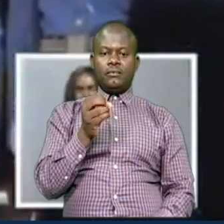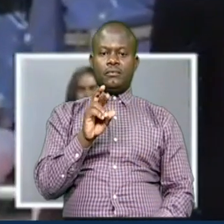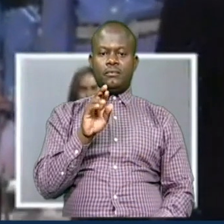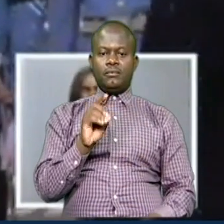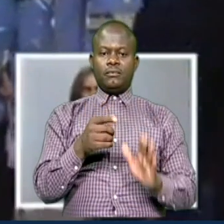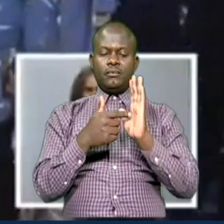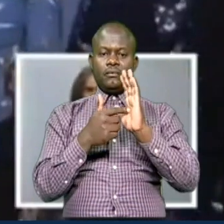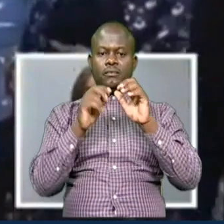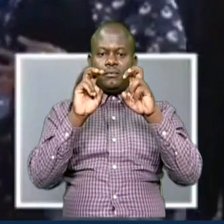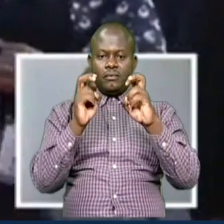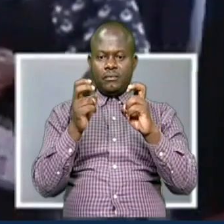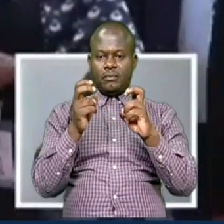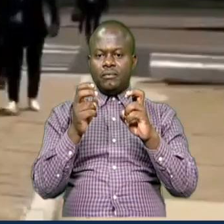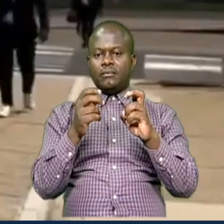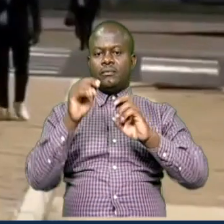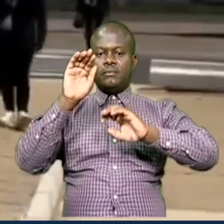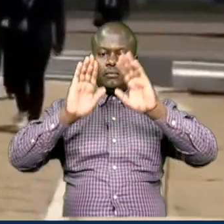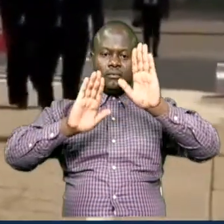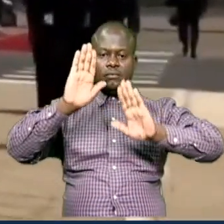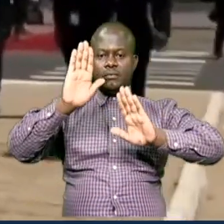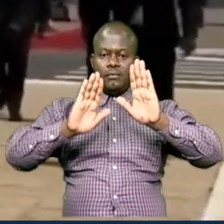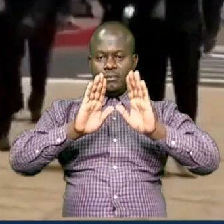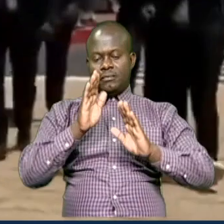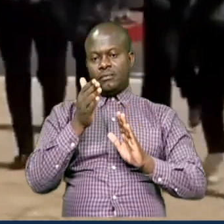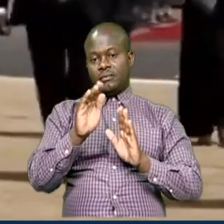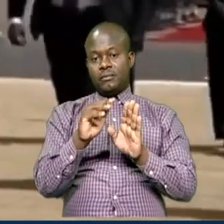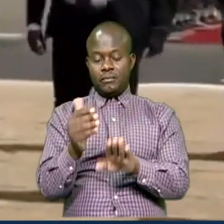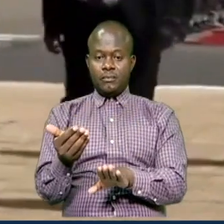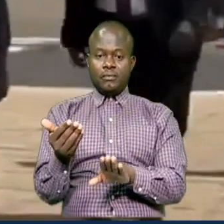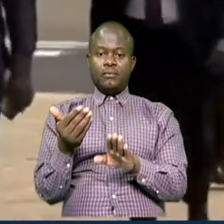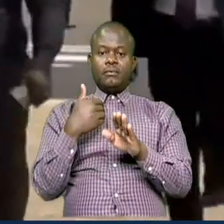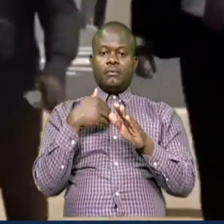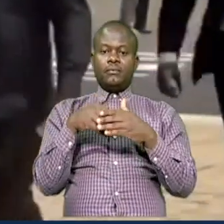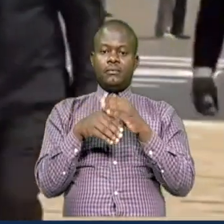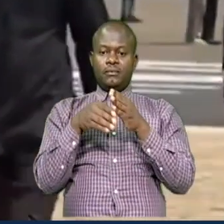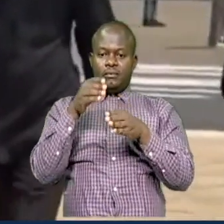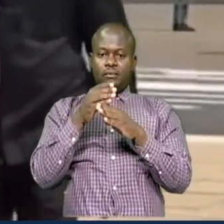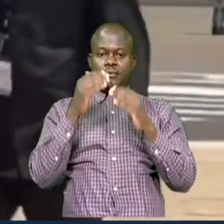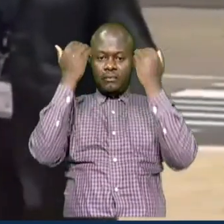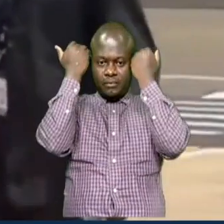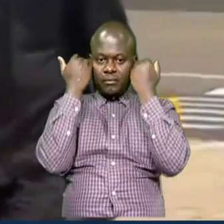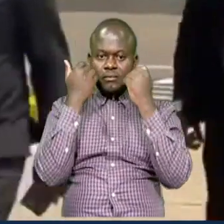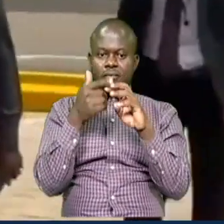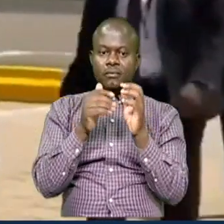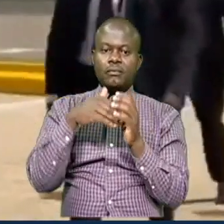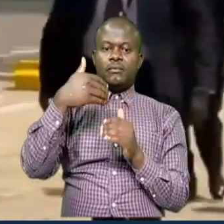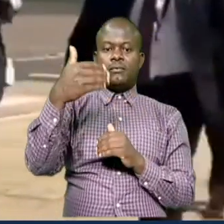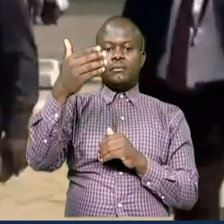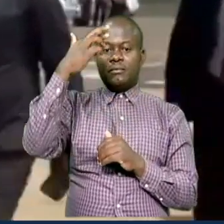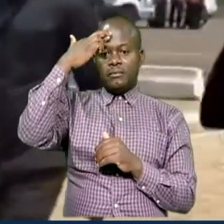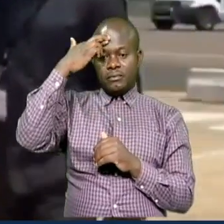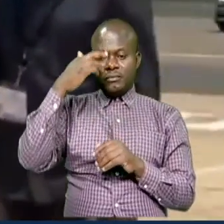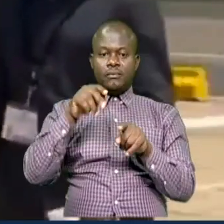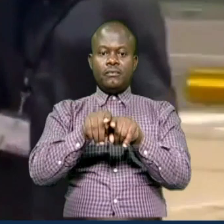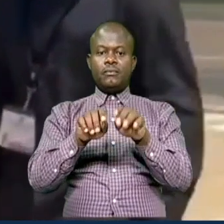ko yagaragaje uruhare rwa nyakwigendera yagize mu kubaka ubutabera kandi bazahora bamwibuka